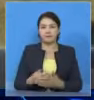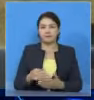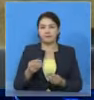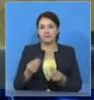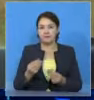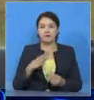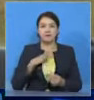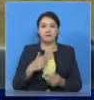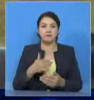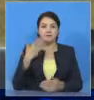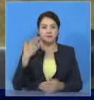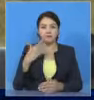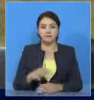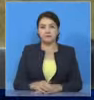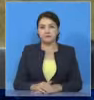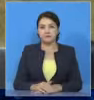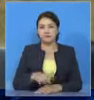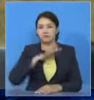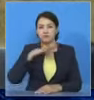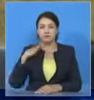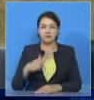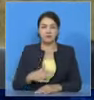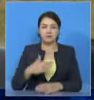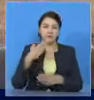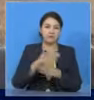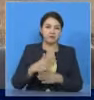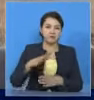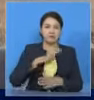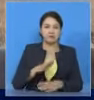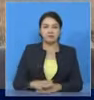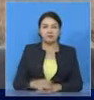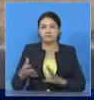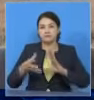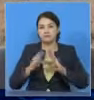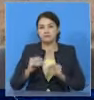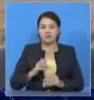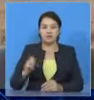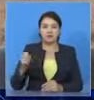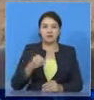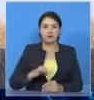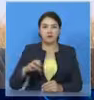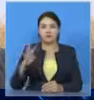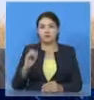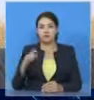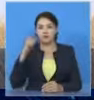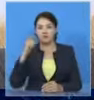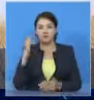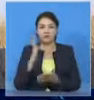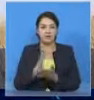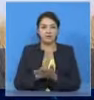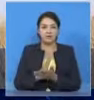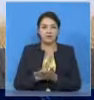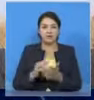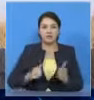бағасын жеңілдетілген. Сондай көп көмек болып жатыр. Жалпы алға ауданда 400-ден аса шаруа қожалығы бар.